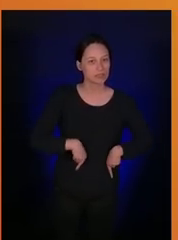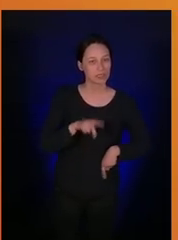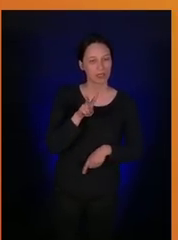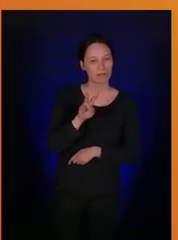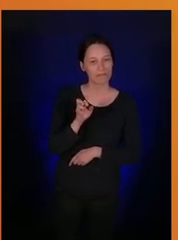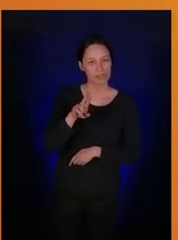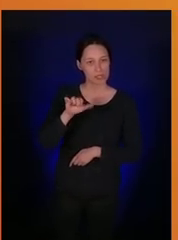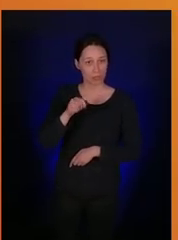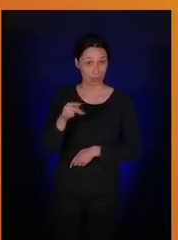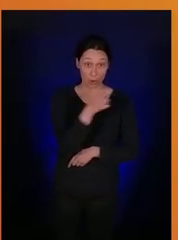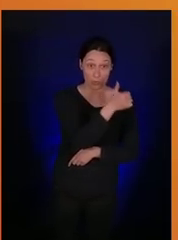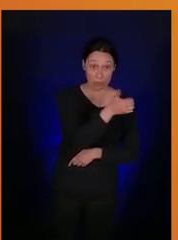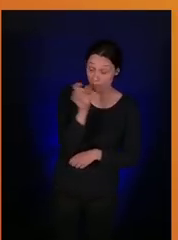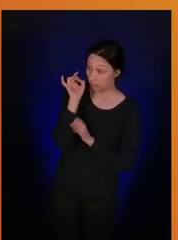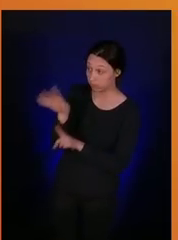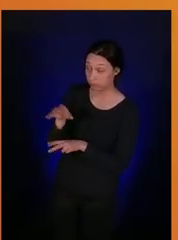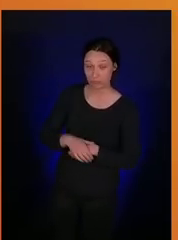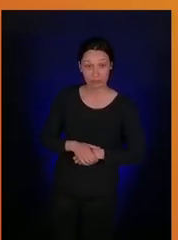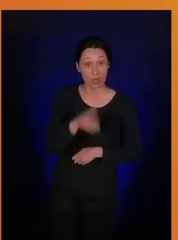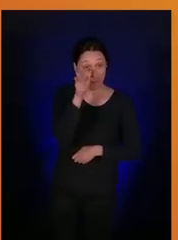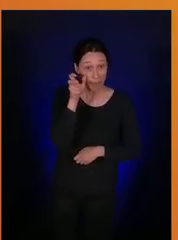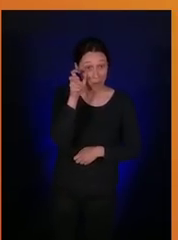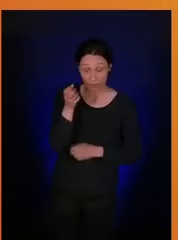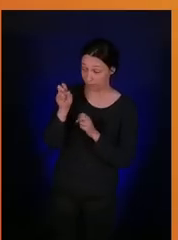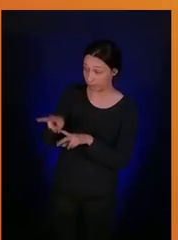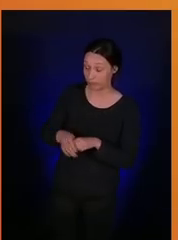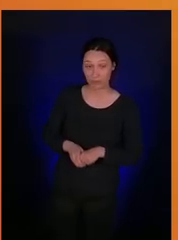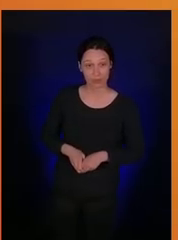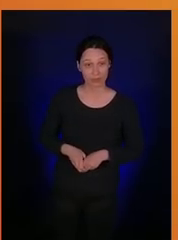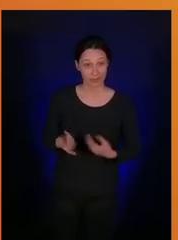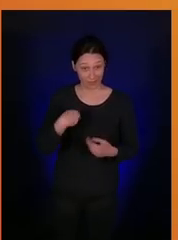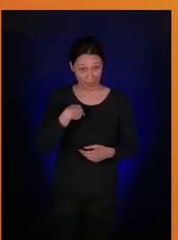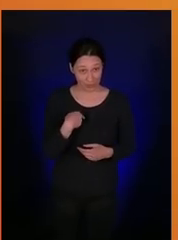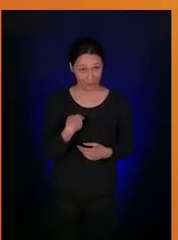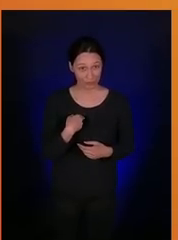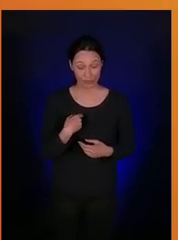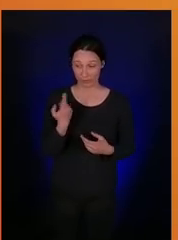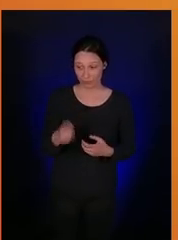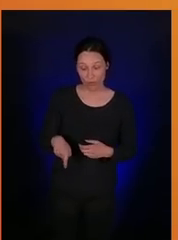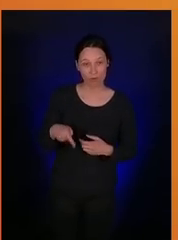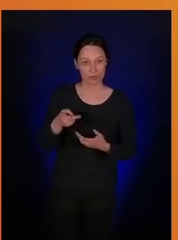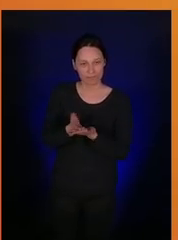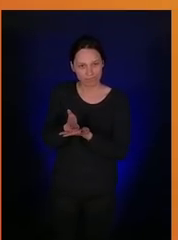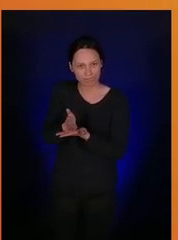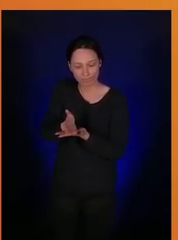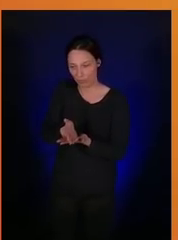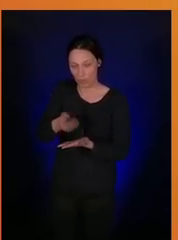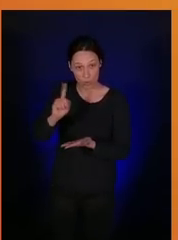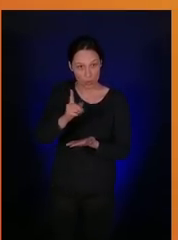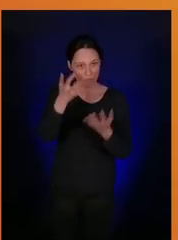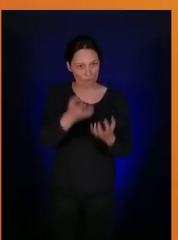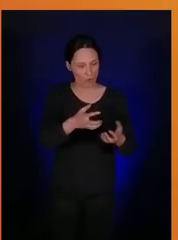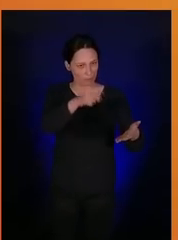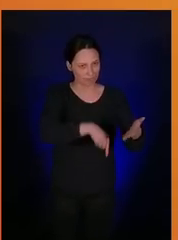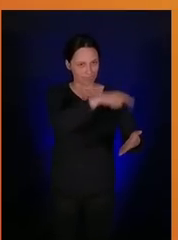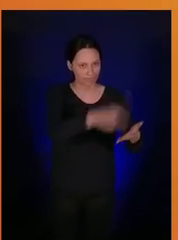refuse. Et nous, en aucun cas, on doit nous faire dévier notre mot d'ordre qui est celui de retrait et notre